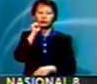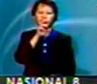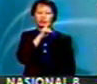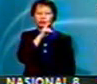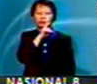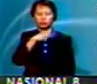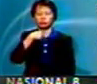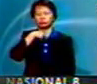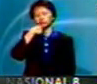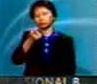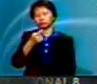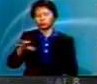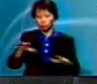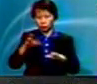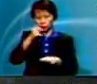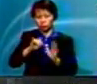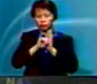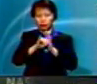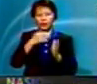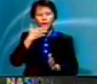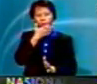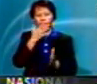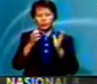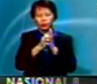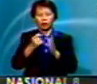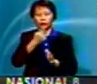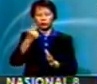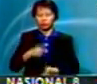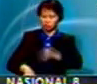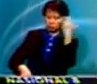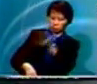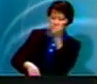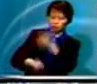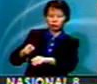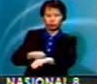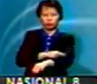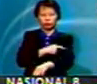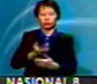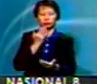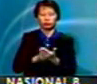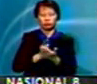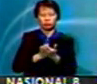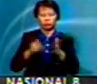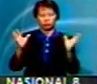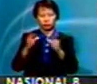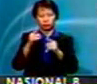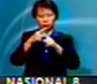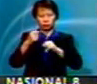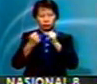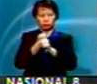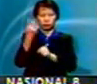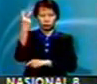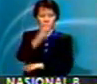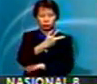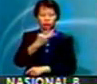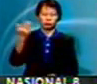Luahan Suhaizan itu dibuat susulan imej pemuda PAS yang kerap dicemuh sepanjang sesi perbahasan Muktamar Tahunan PAS sejak dua hari